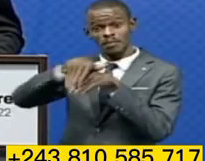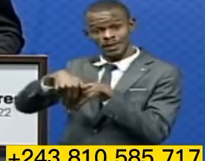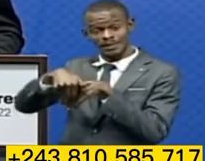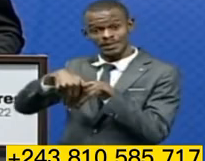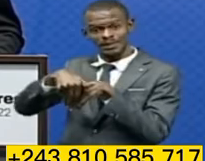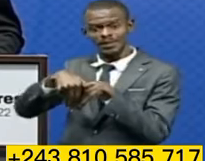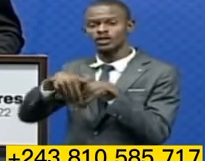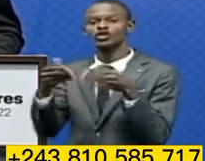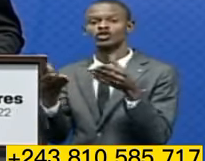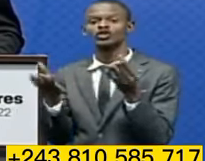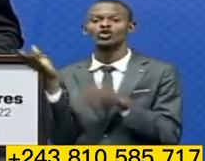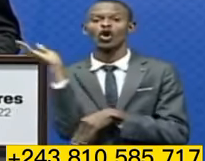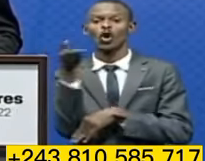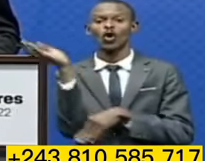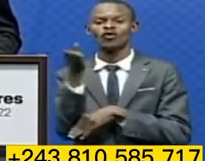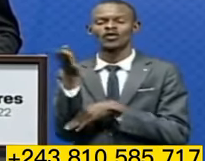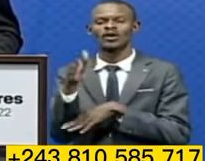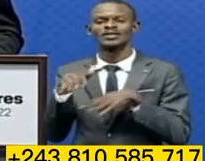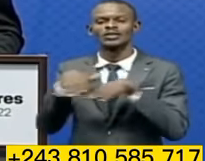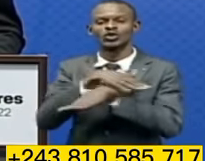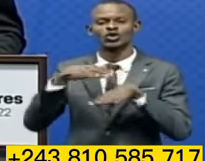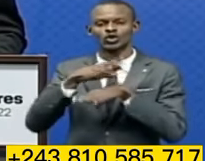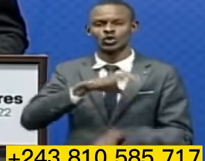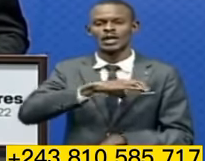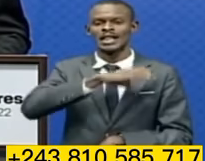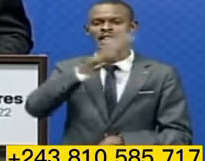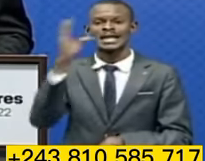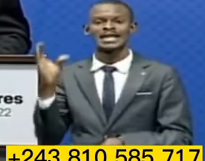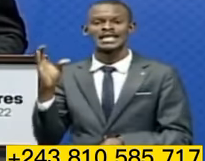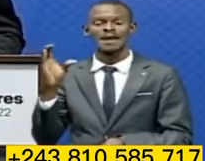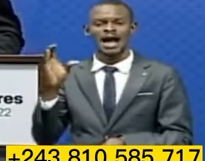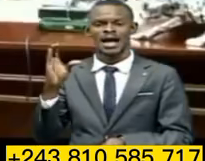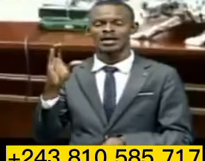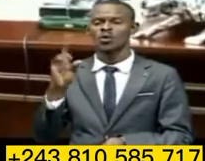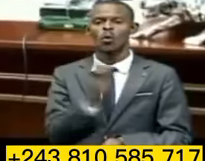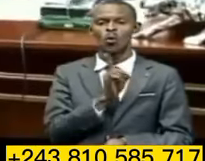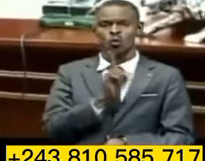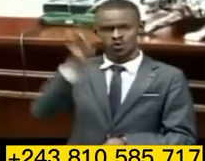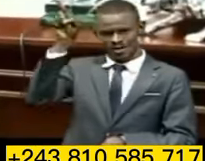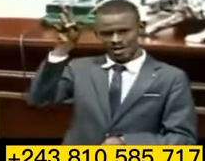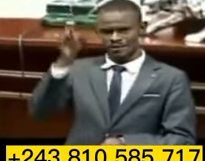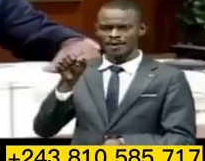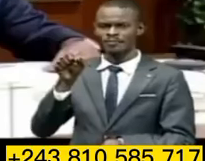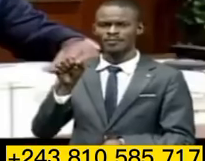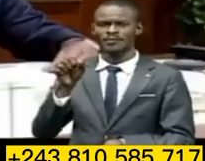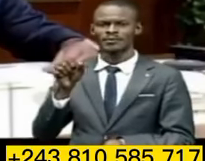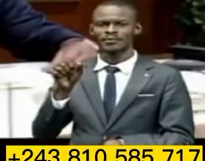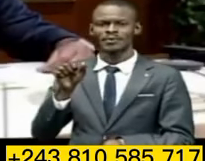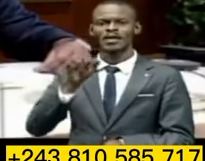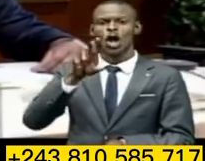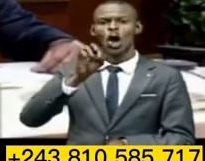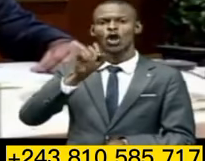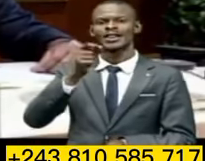au changement climatique tenu à Rotterdam. Le président de la République a fait le point de sa participation au sommet